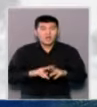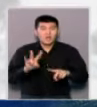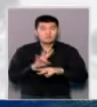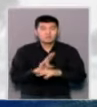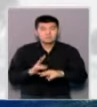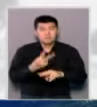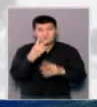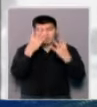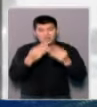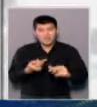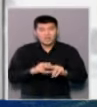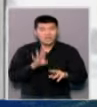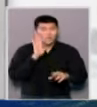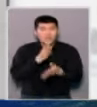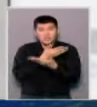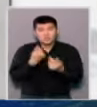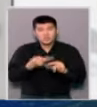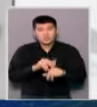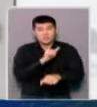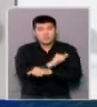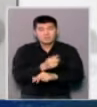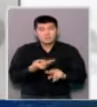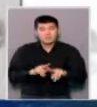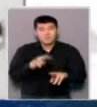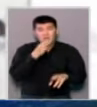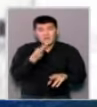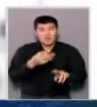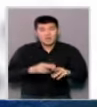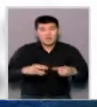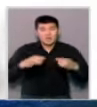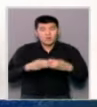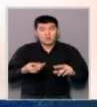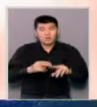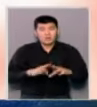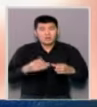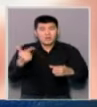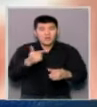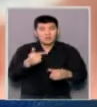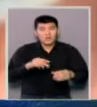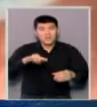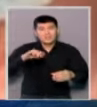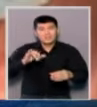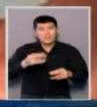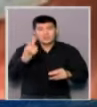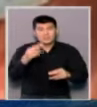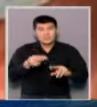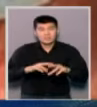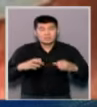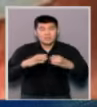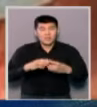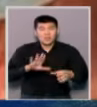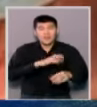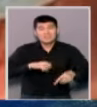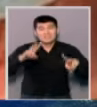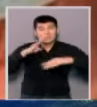гидравлическую прочность и плотность об этом сообщили в акционерном обществе аторские тепловые сети также